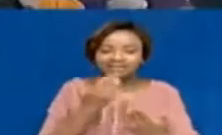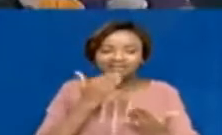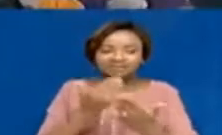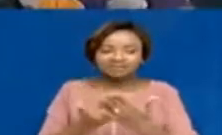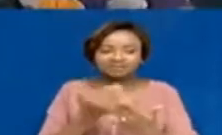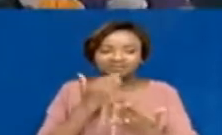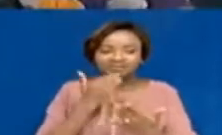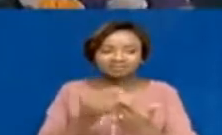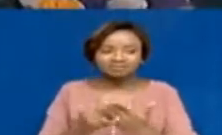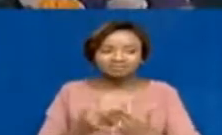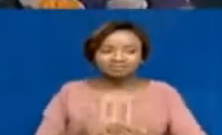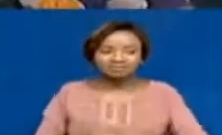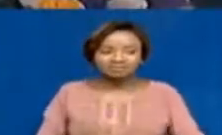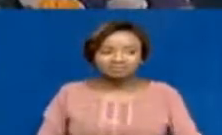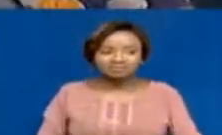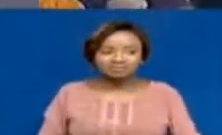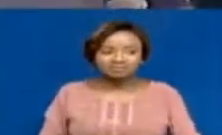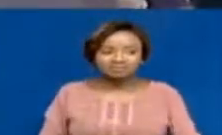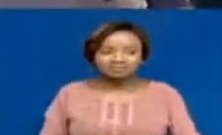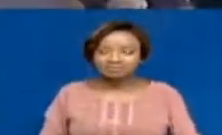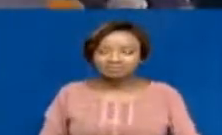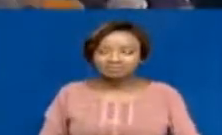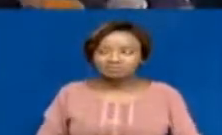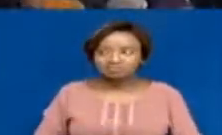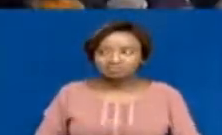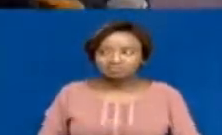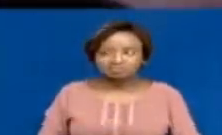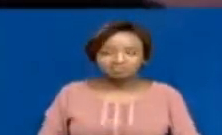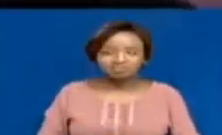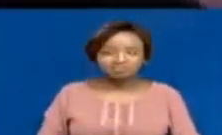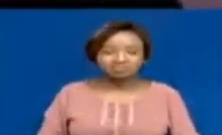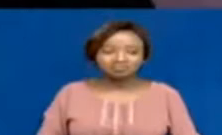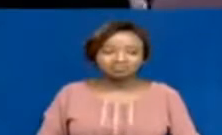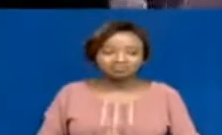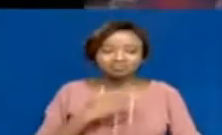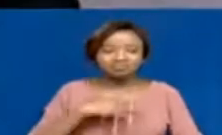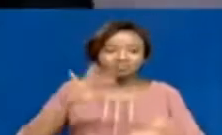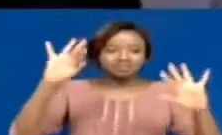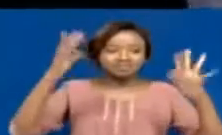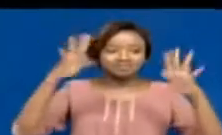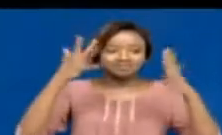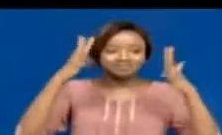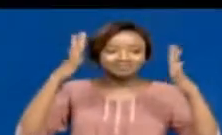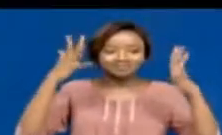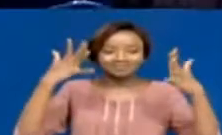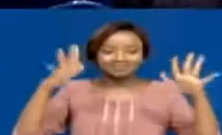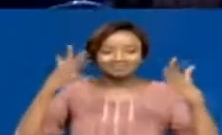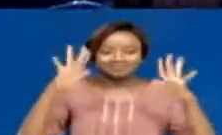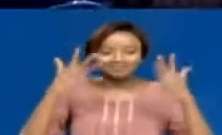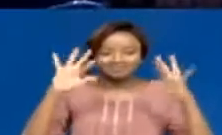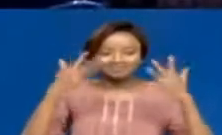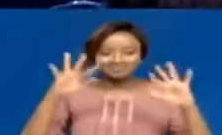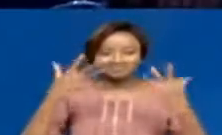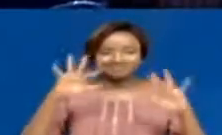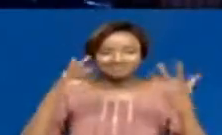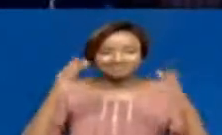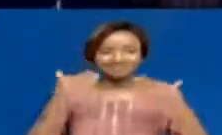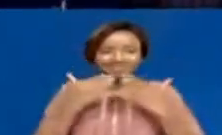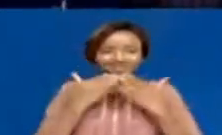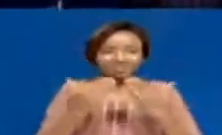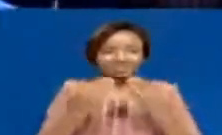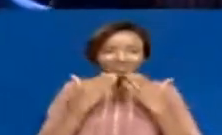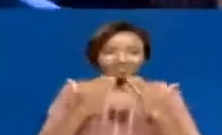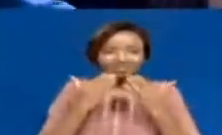sana. Let us applaud our dear president, please. Thank you. Thank you,